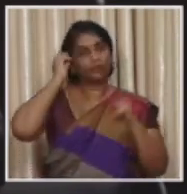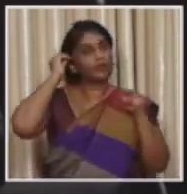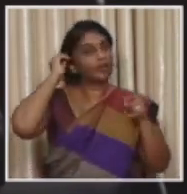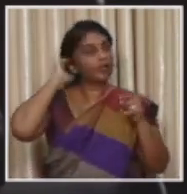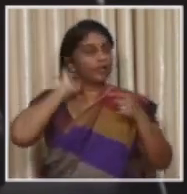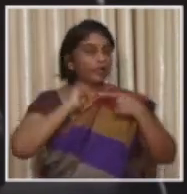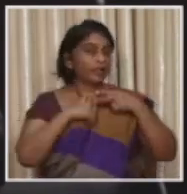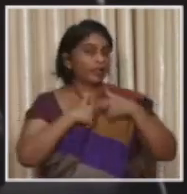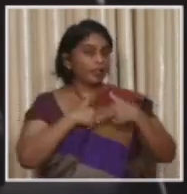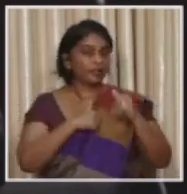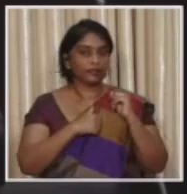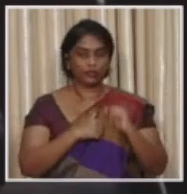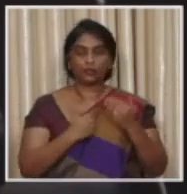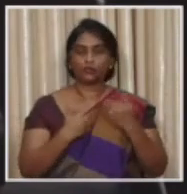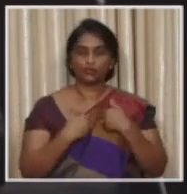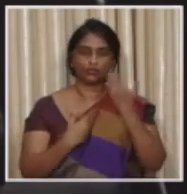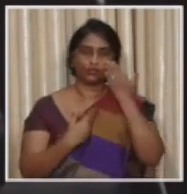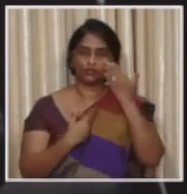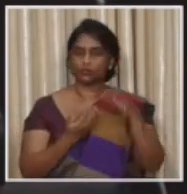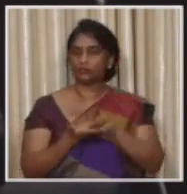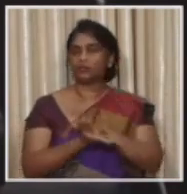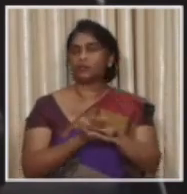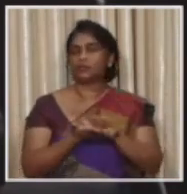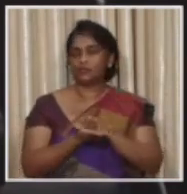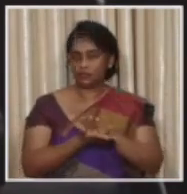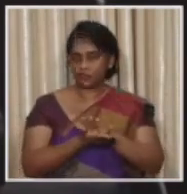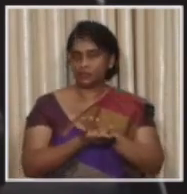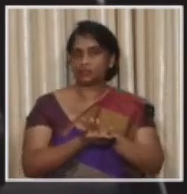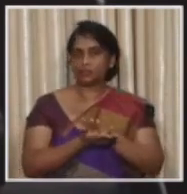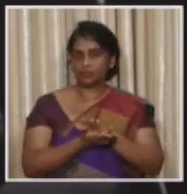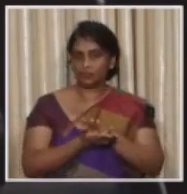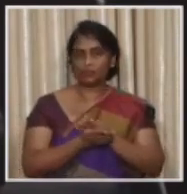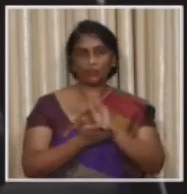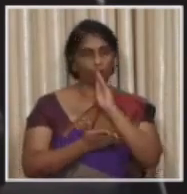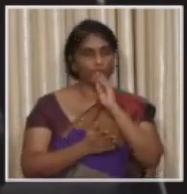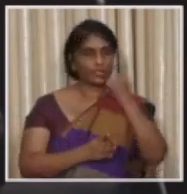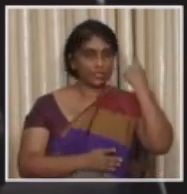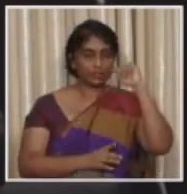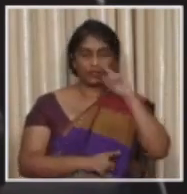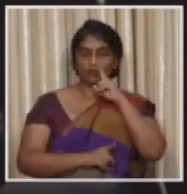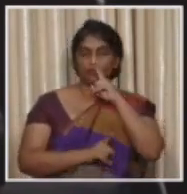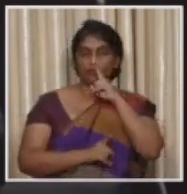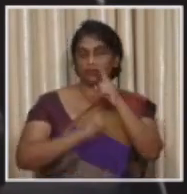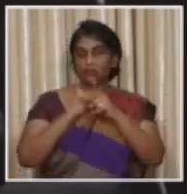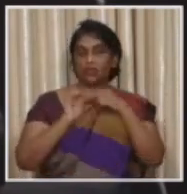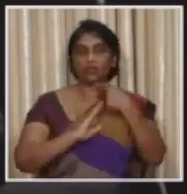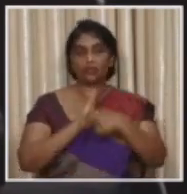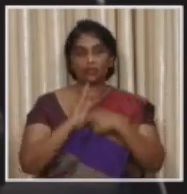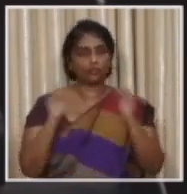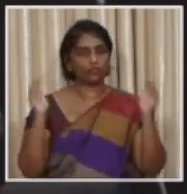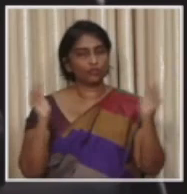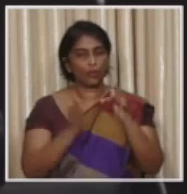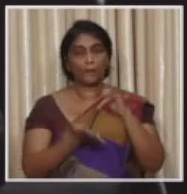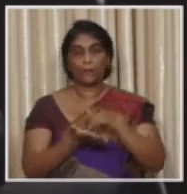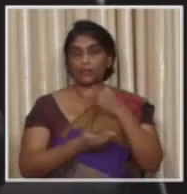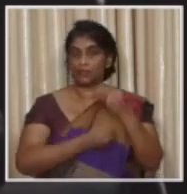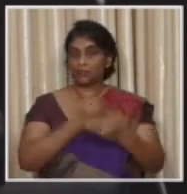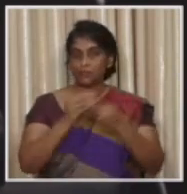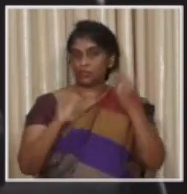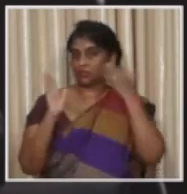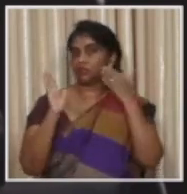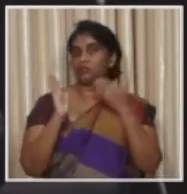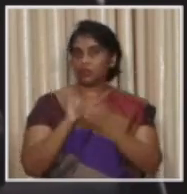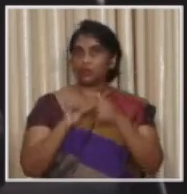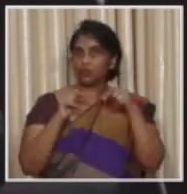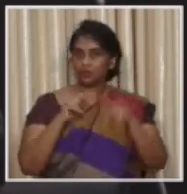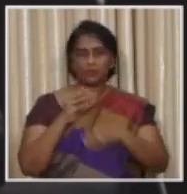හේතුව අපිට පේනවා පැහැදිලිව ගත්තාම දැන් එක පැත්තකින් ඊයේ කතා කරා මේ රටේ සුළුහා මධ්‍ය පරමාණ කර්මාන්තකරුවා ගැන.